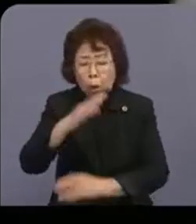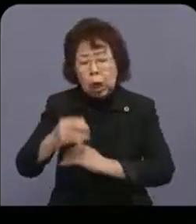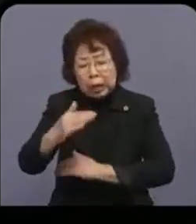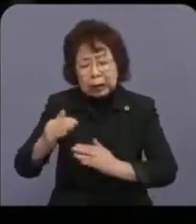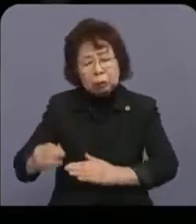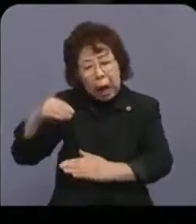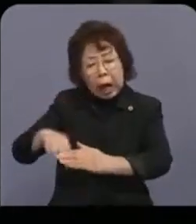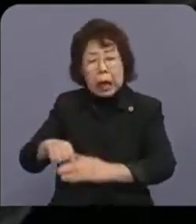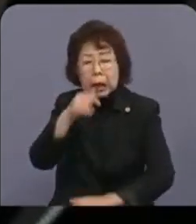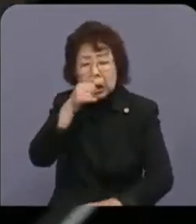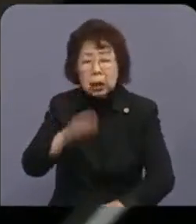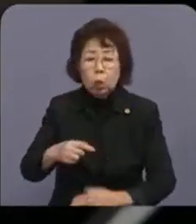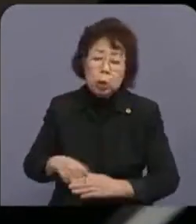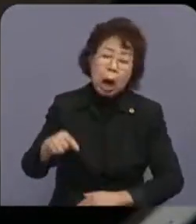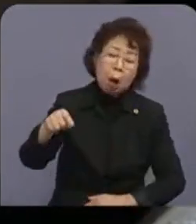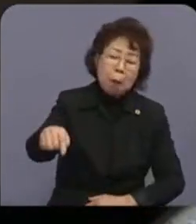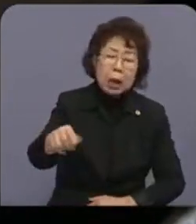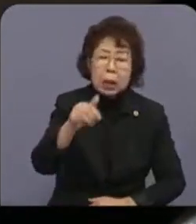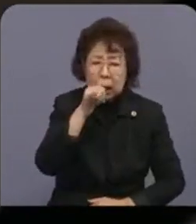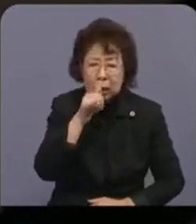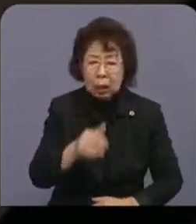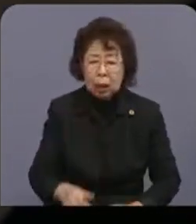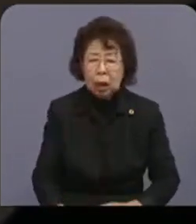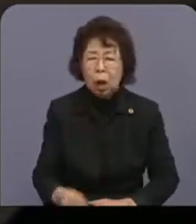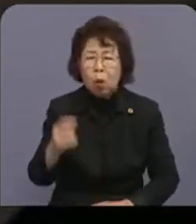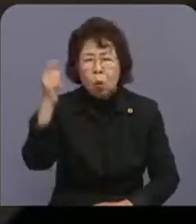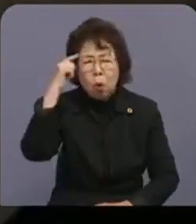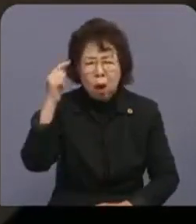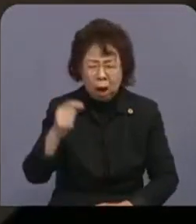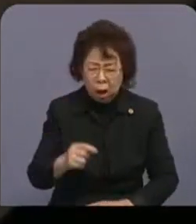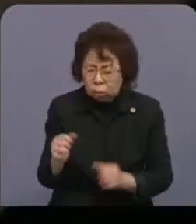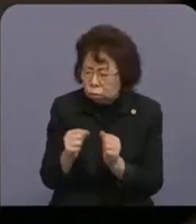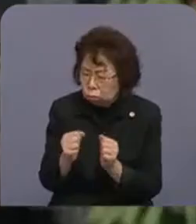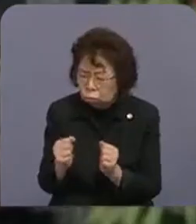안에 있는데 우리는 깎여 있냐고. 두들두들 대도